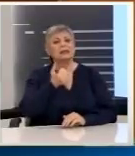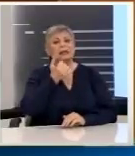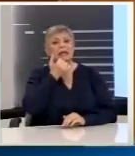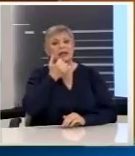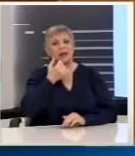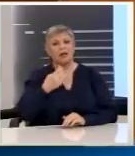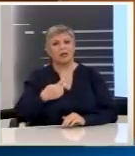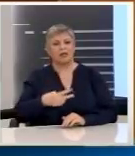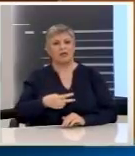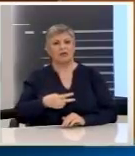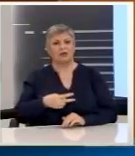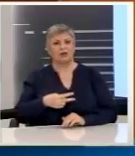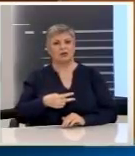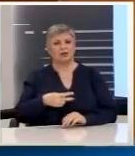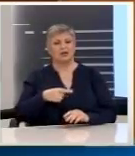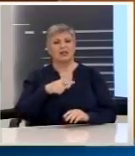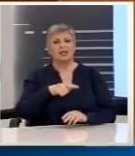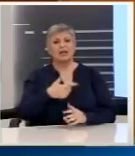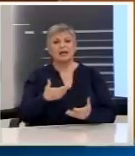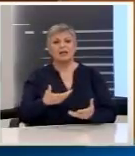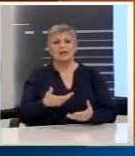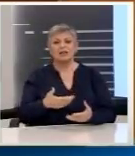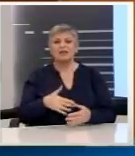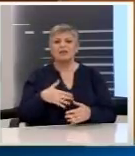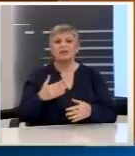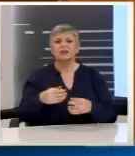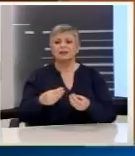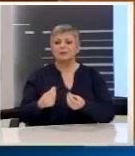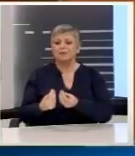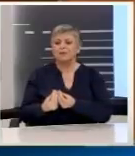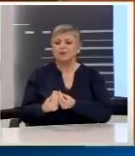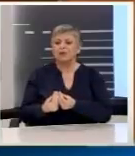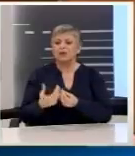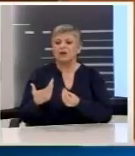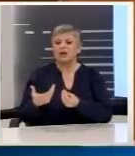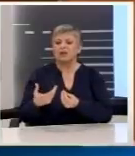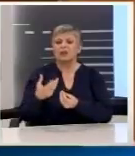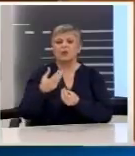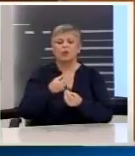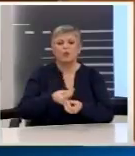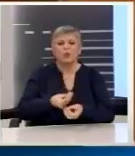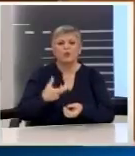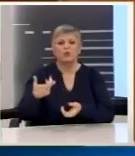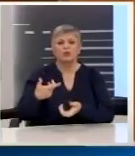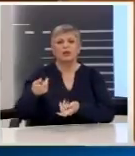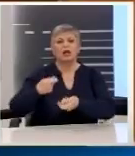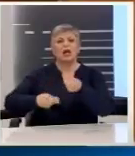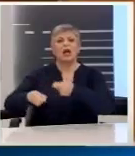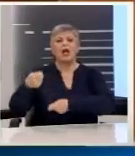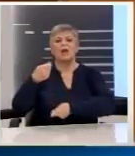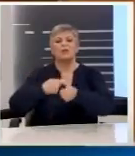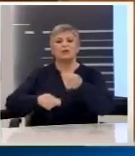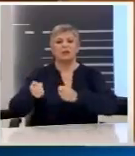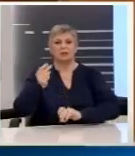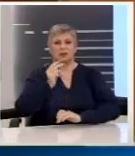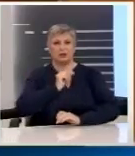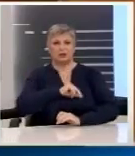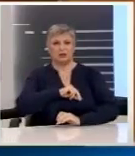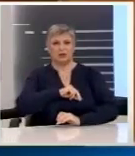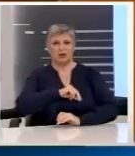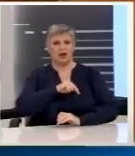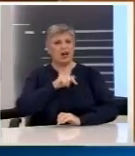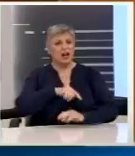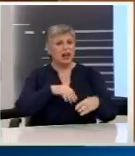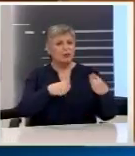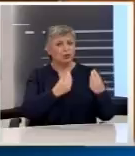Ταυτίζεστε με επιχειρηματικά και εκδοτικά συμφέροντα με τρόπο που δεν ταιριάζει στην ιστορία της παράταξής σας.